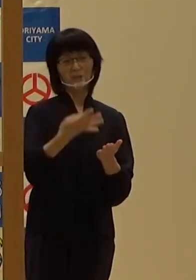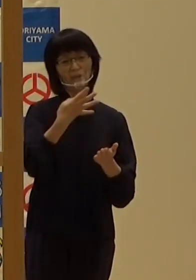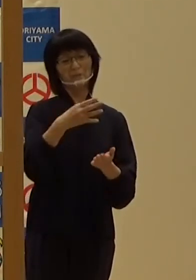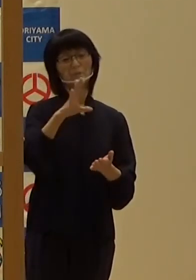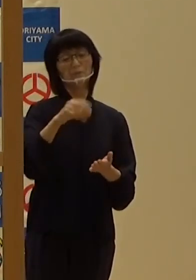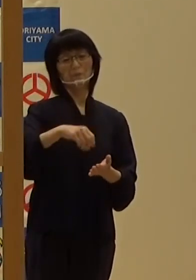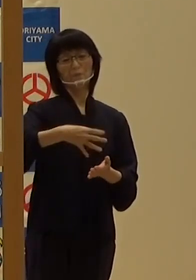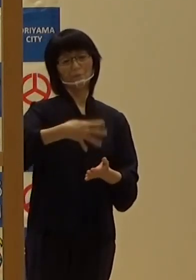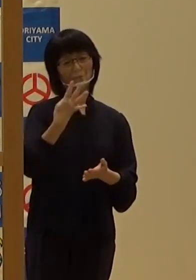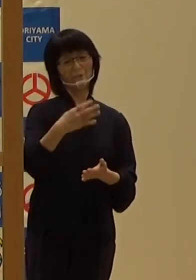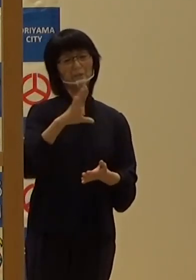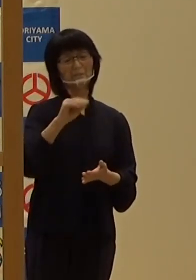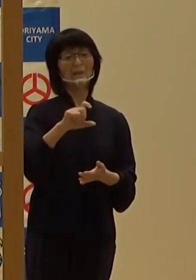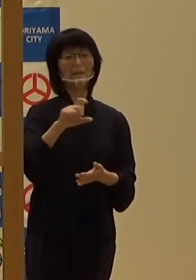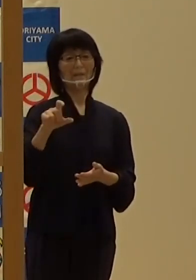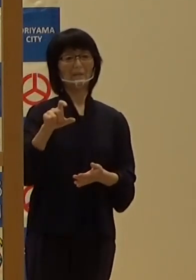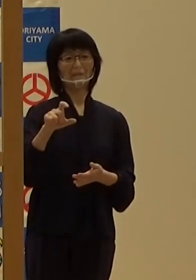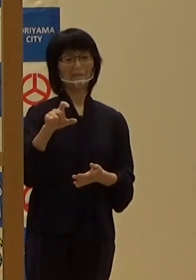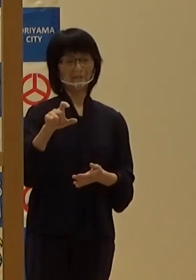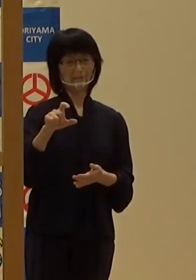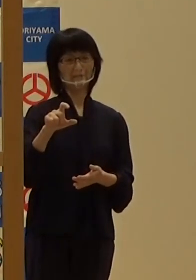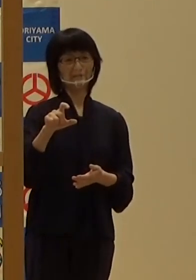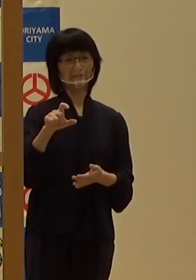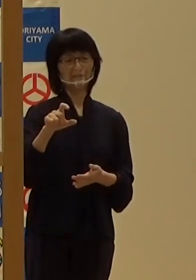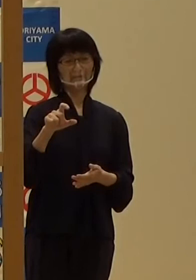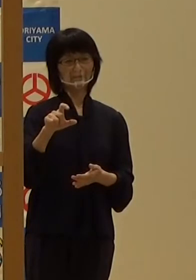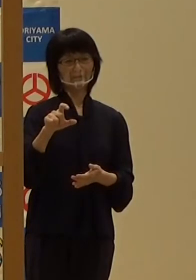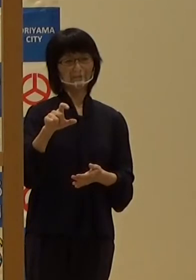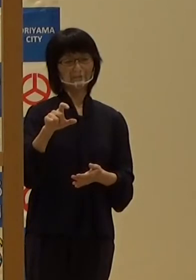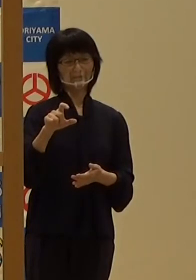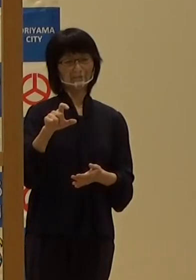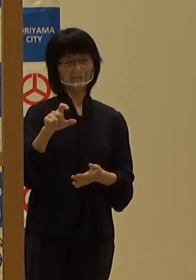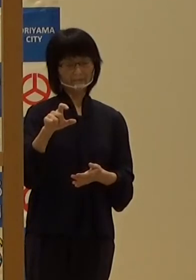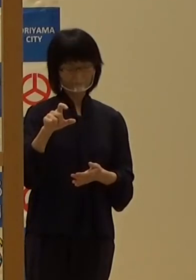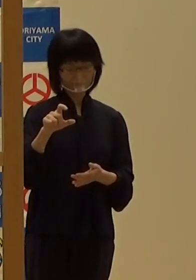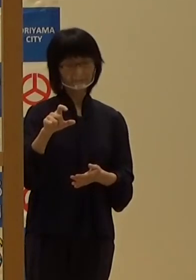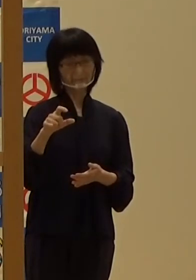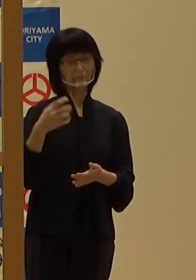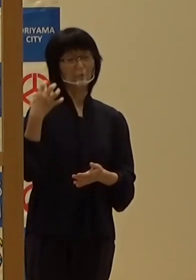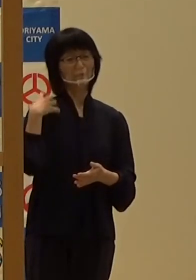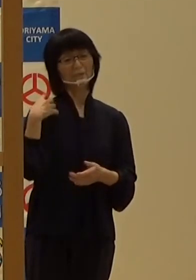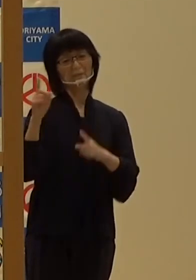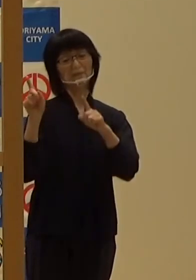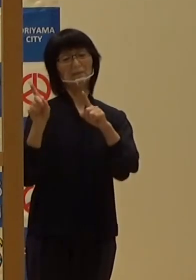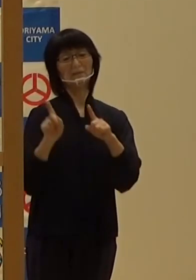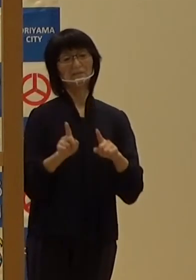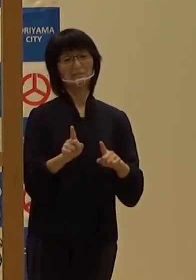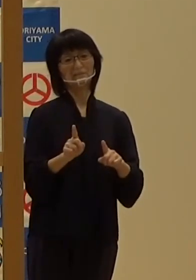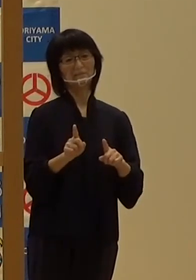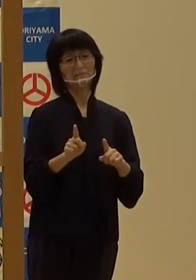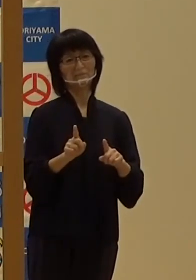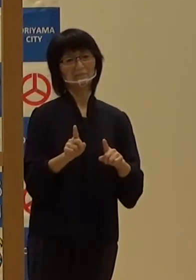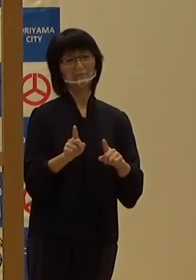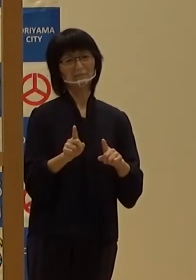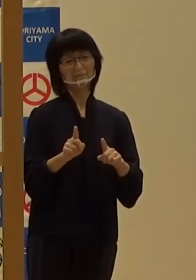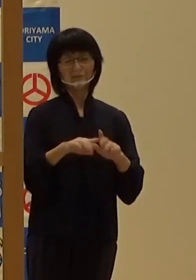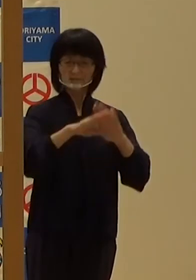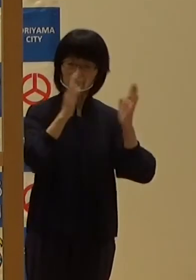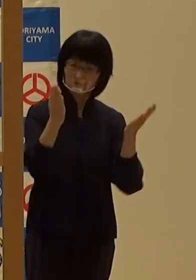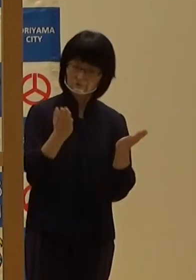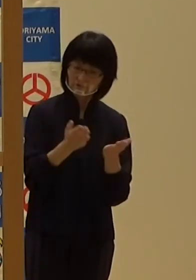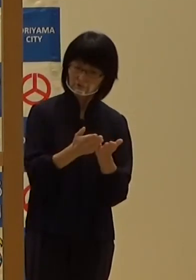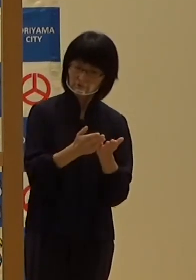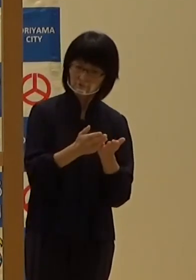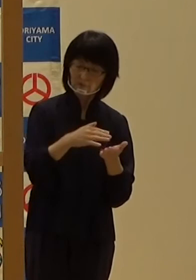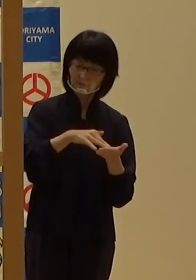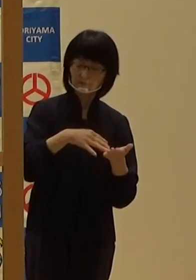400万程度の市の減収支出が抑制されるというふうにトータルとしてはそのぐらい判断しているところで